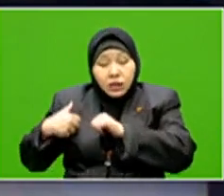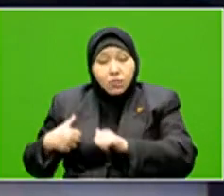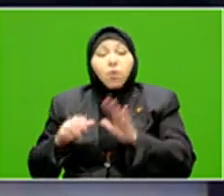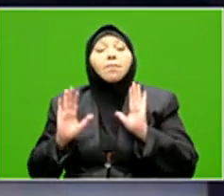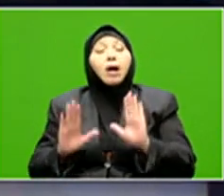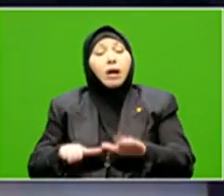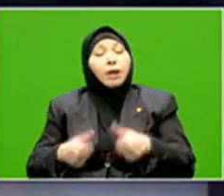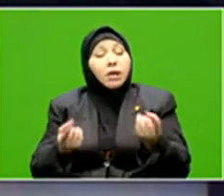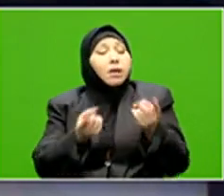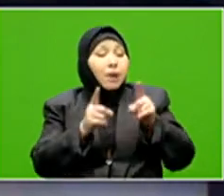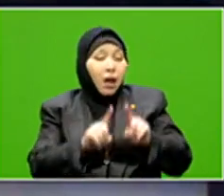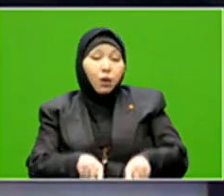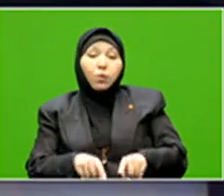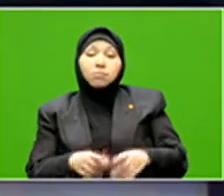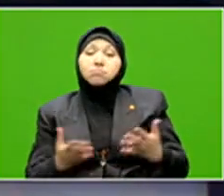bagaimana ia berlaku? Silakan.